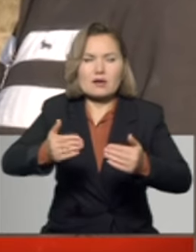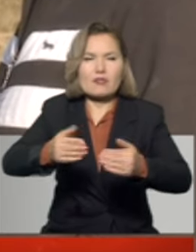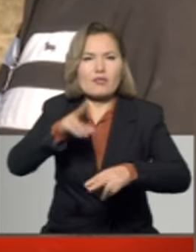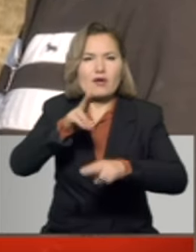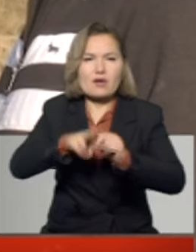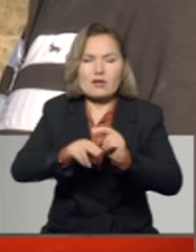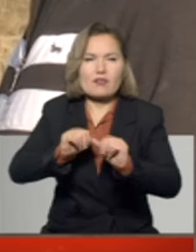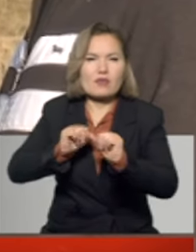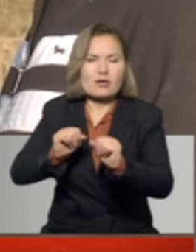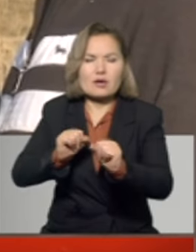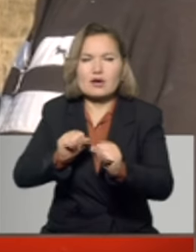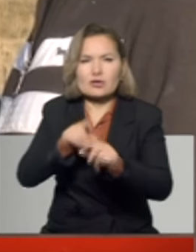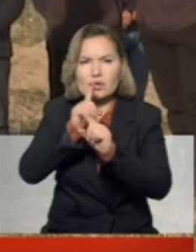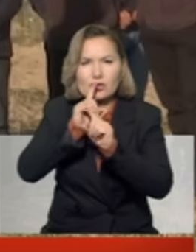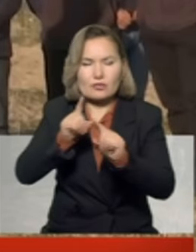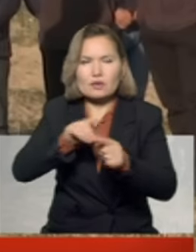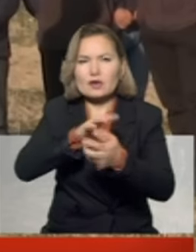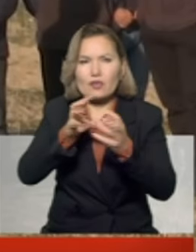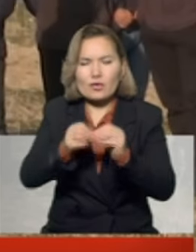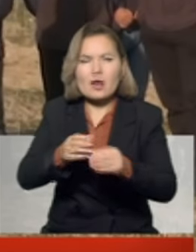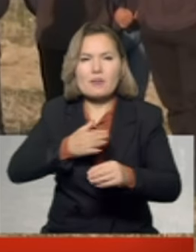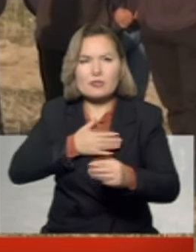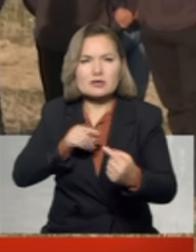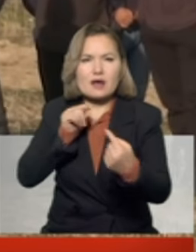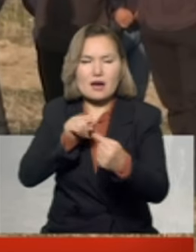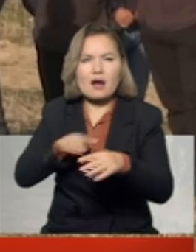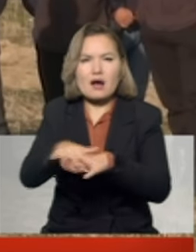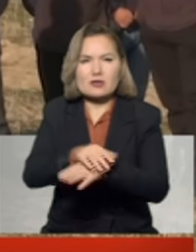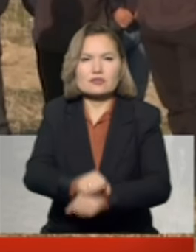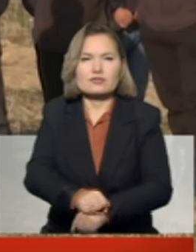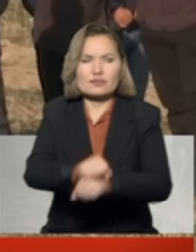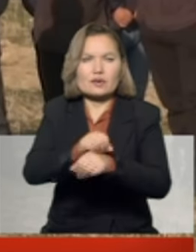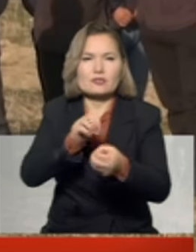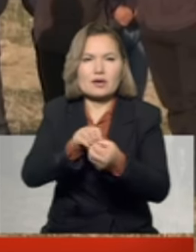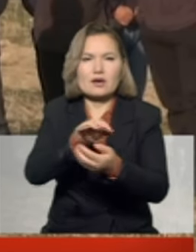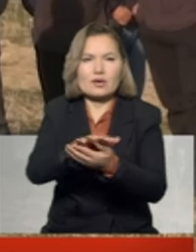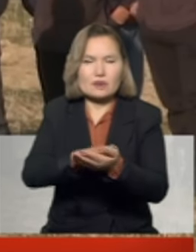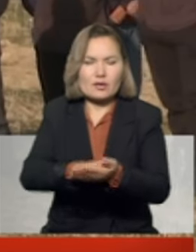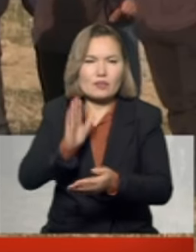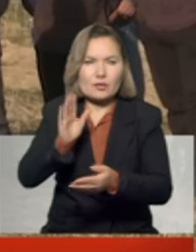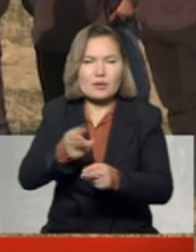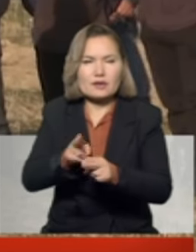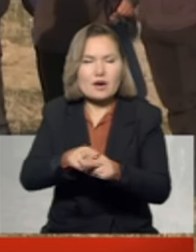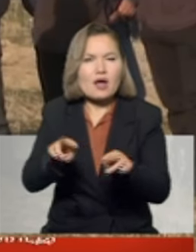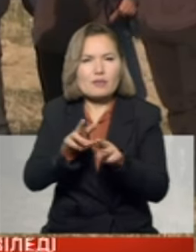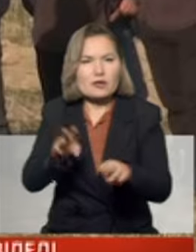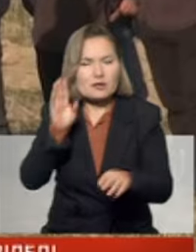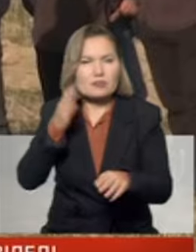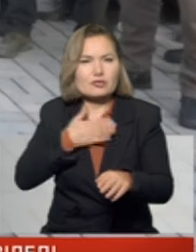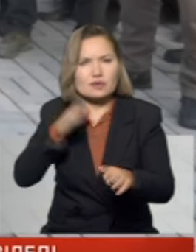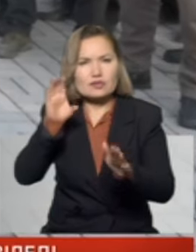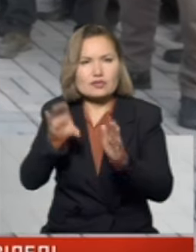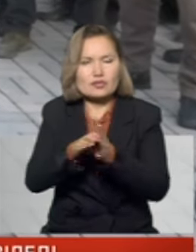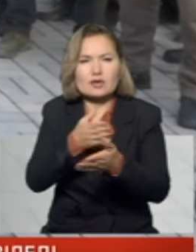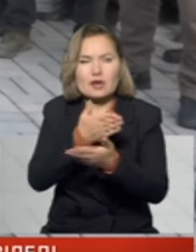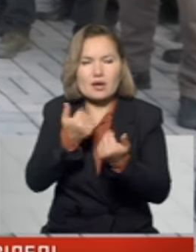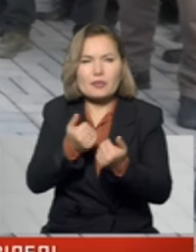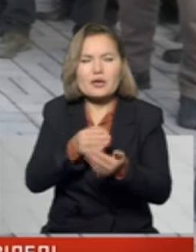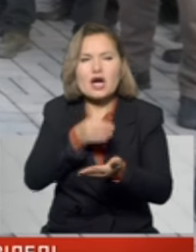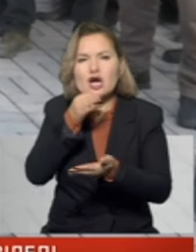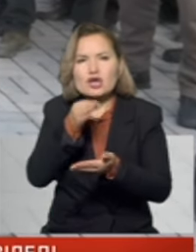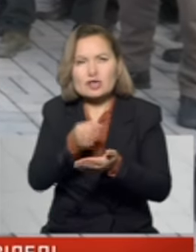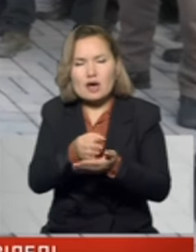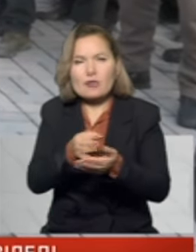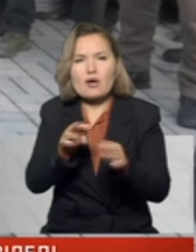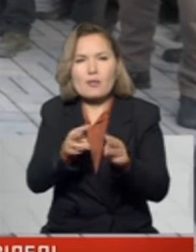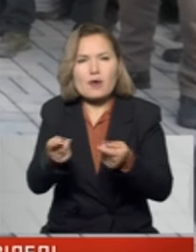әкімдігіне, облыс әкімдігіне айтты қарсымыз деп. Қарсылығымызды олар құлақтарына іліп жатқан жоқ әңгіменің ашығы. Ал жауаптылардың